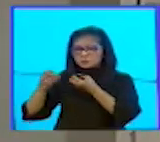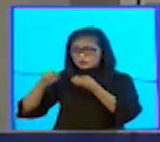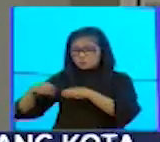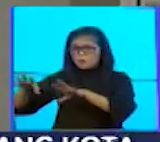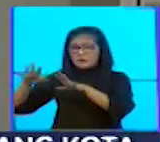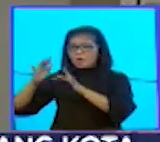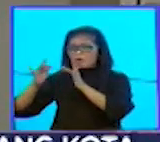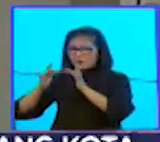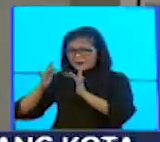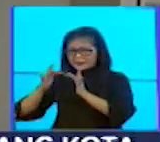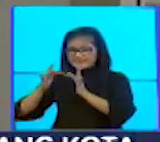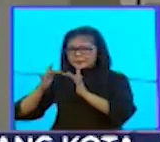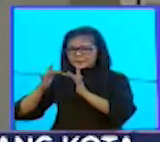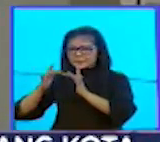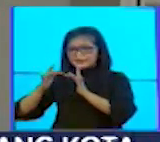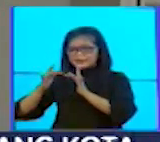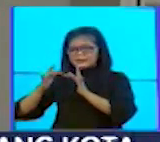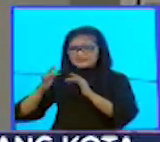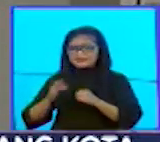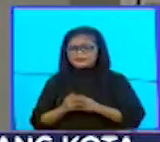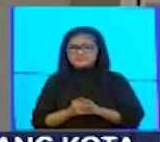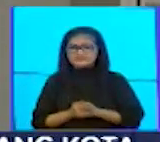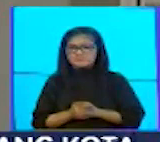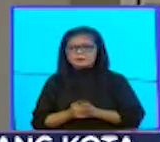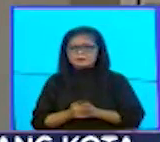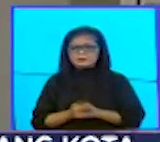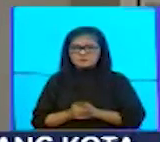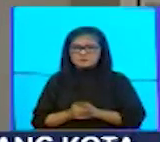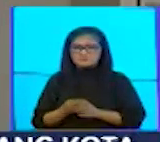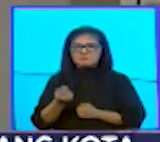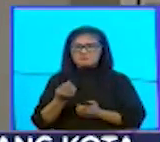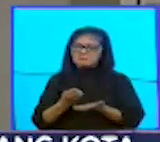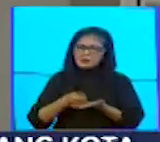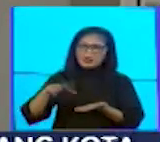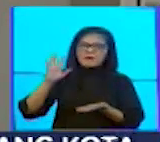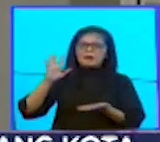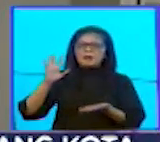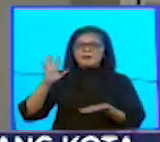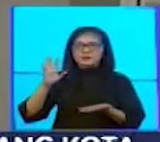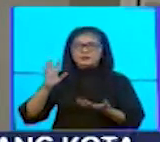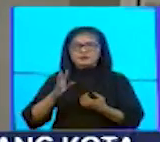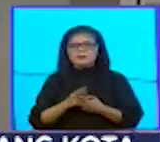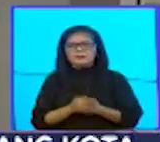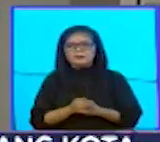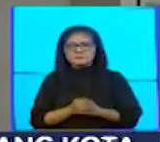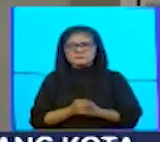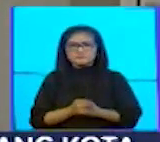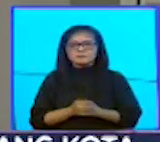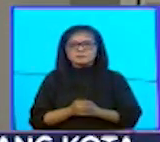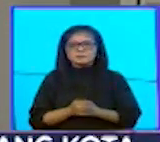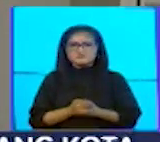online jadwal lagu harga yang lebih mahal daripada harga pasaran biasanya Hai